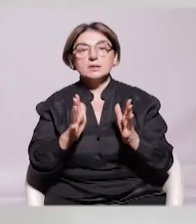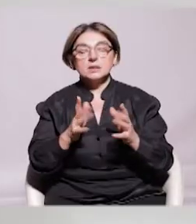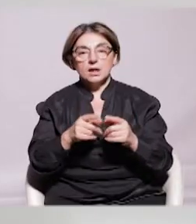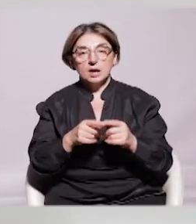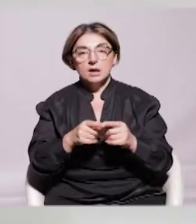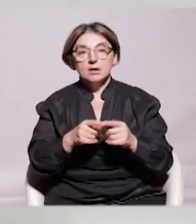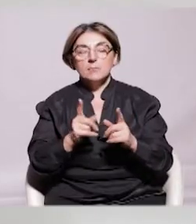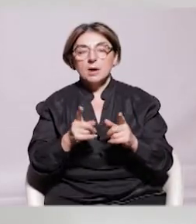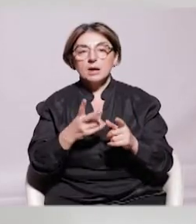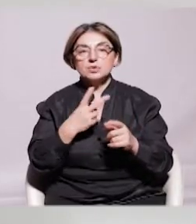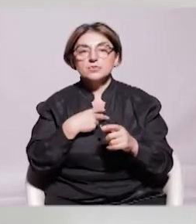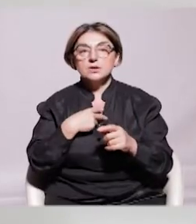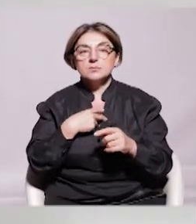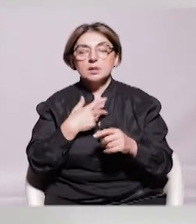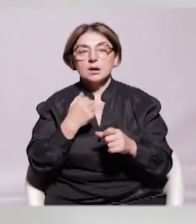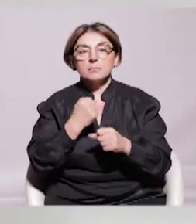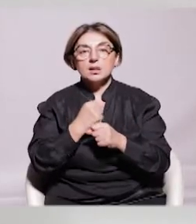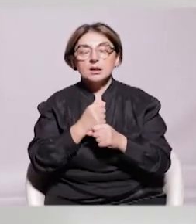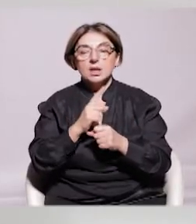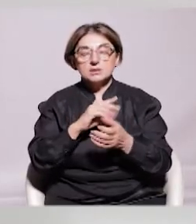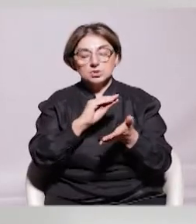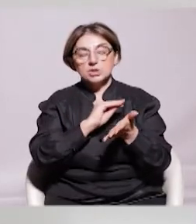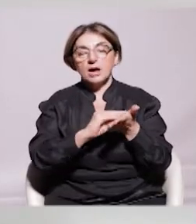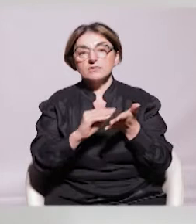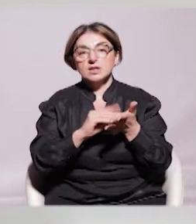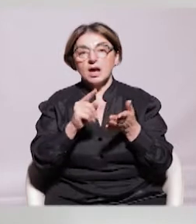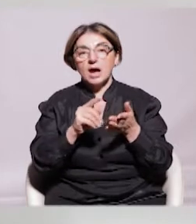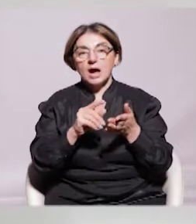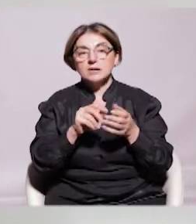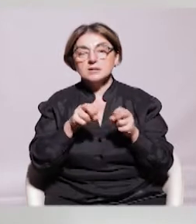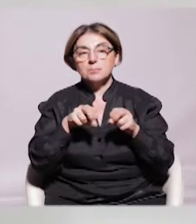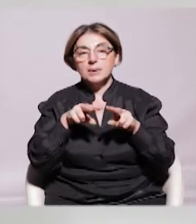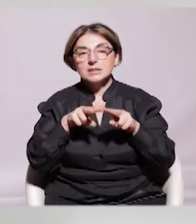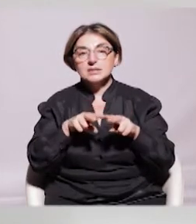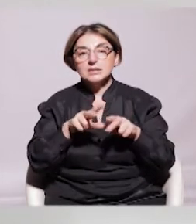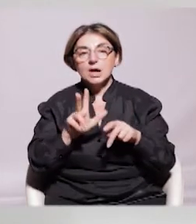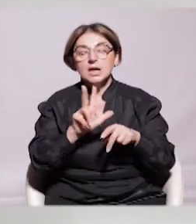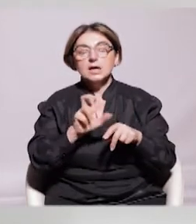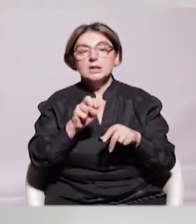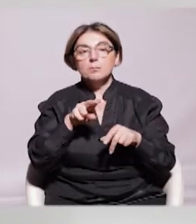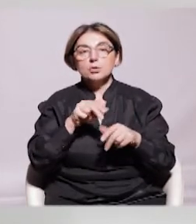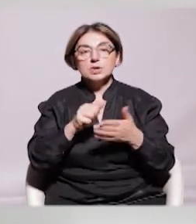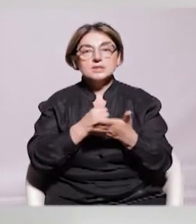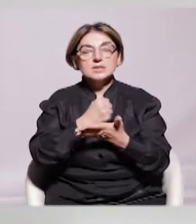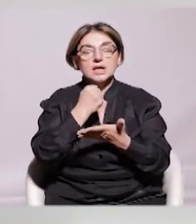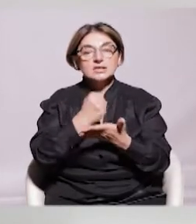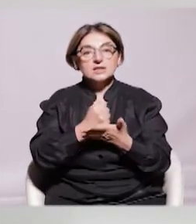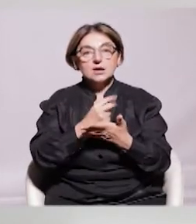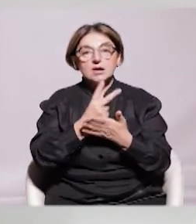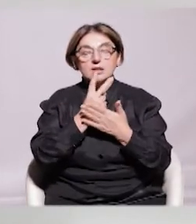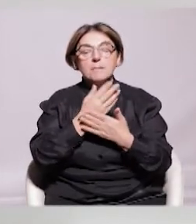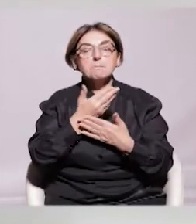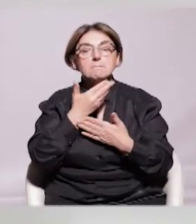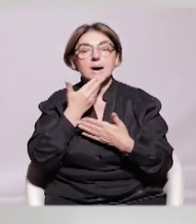უფრო მაღალია. მოდით ახლა ჩემს მიერ ჩამოყალიბებული აი ამ ჰიპოთეზის დასადასტურებლად